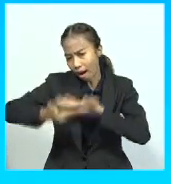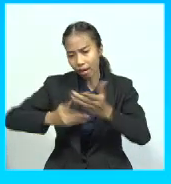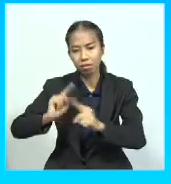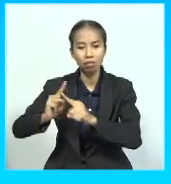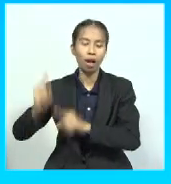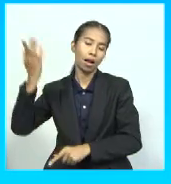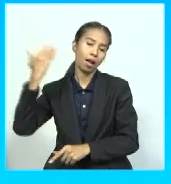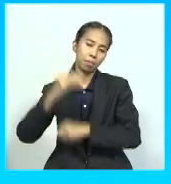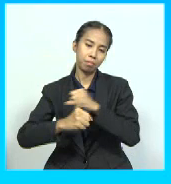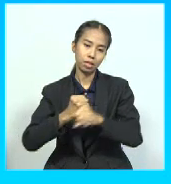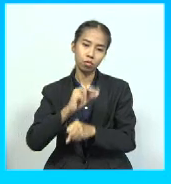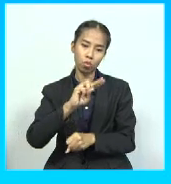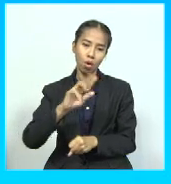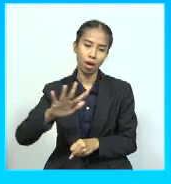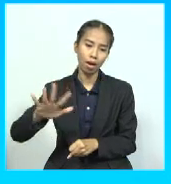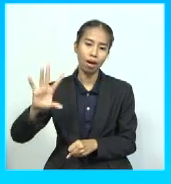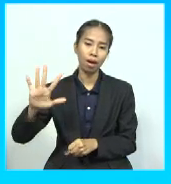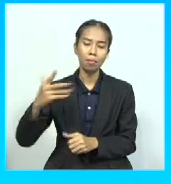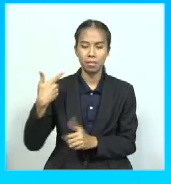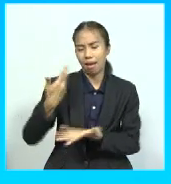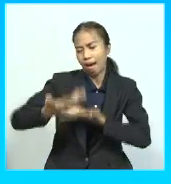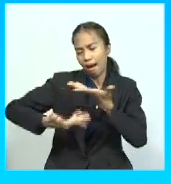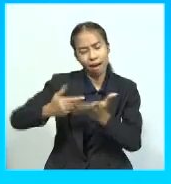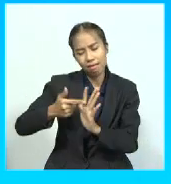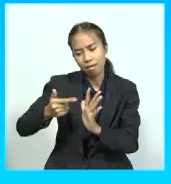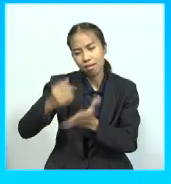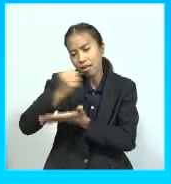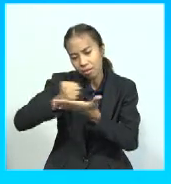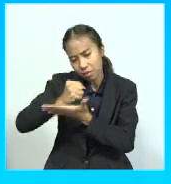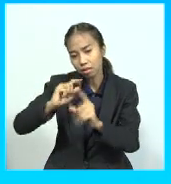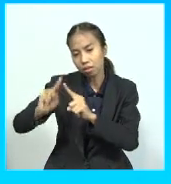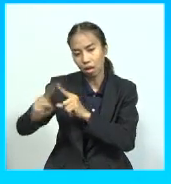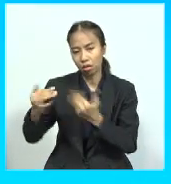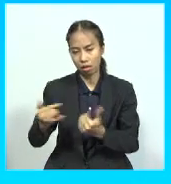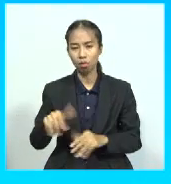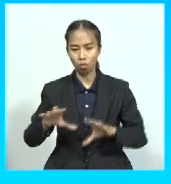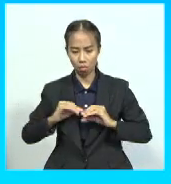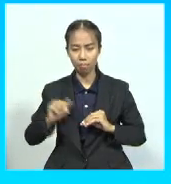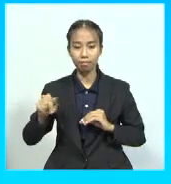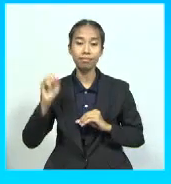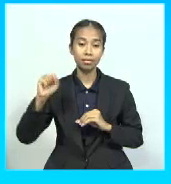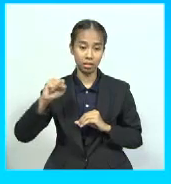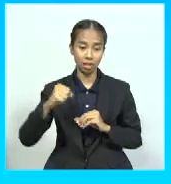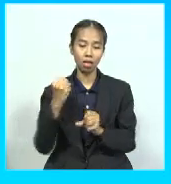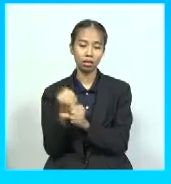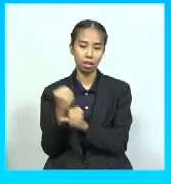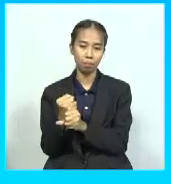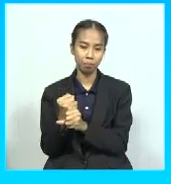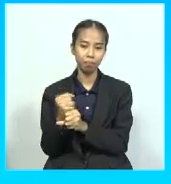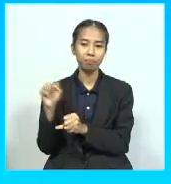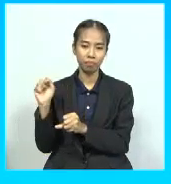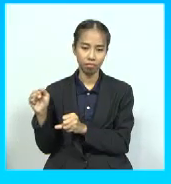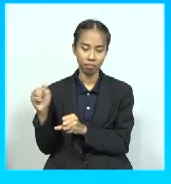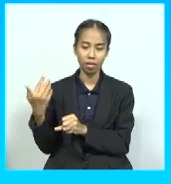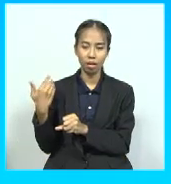เมื่อปี2555ด้วยซึ่งหนึ่งในผู้ต้องหารับสารภาพว่านายคูลิตเดวิดเป็นนายทุนผลิตน้ำมันกัญชาโด